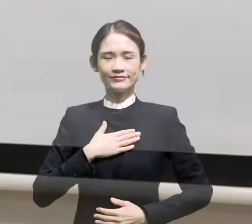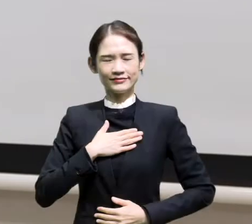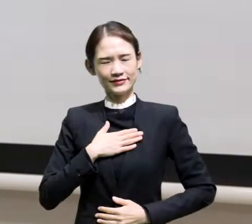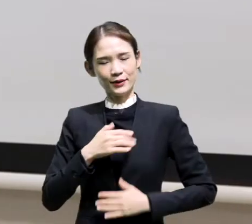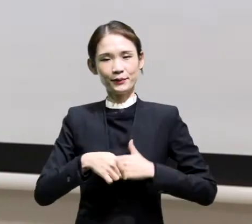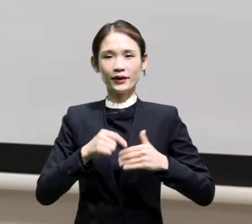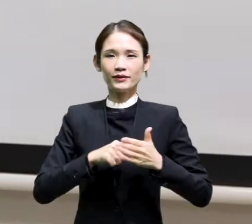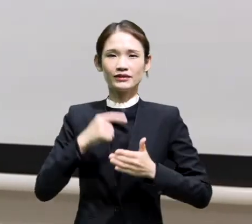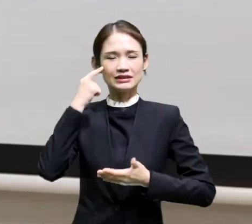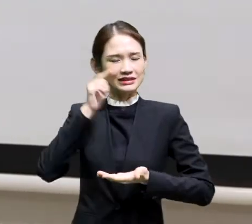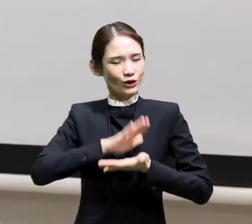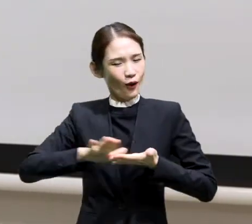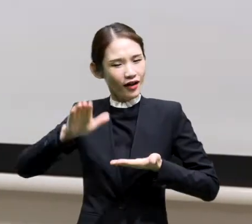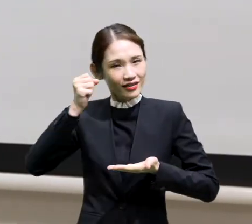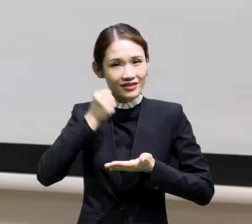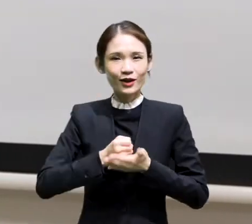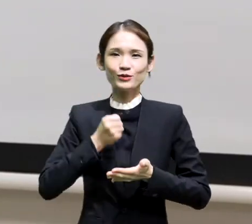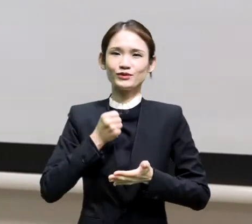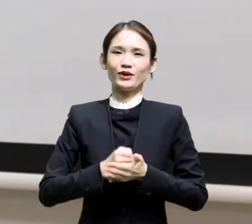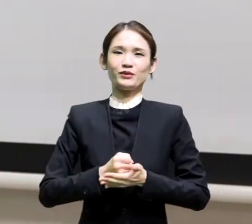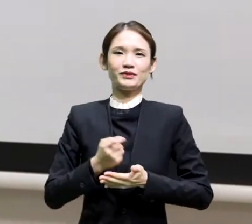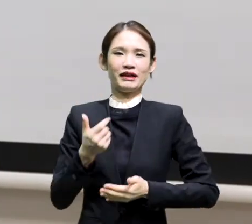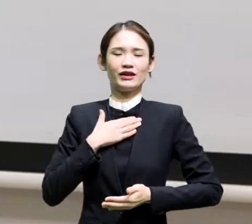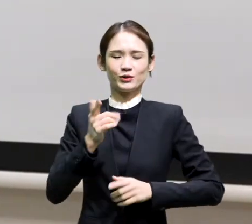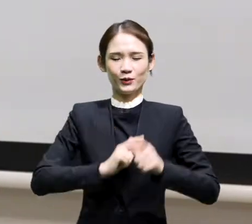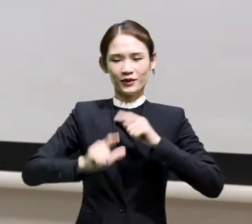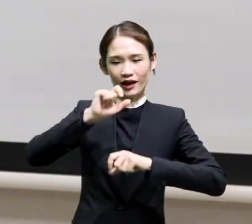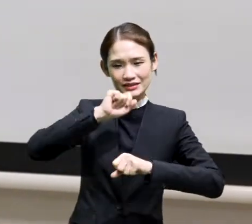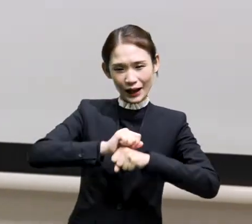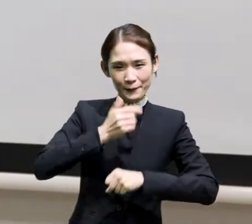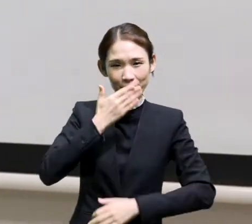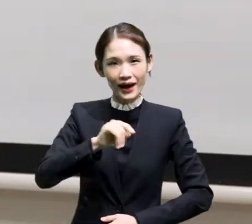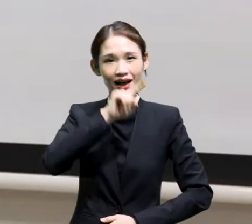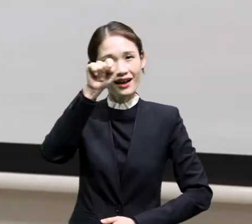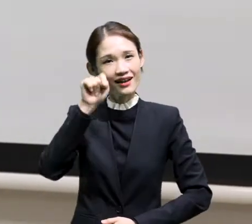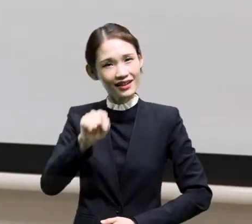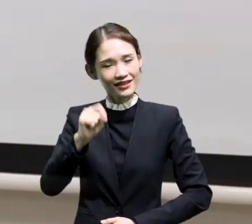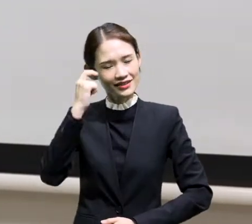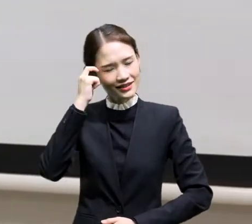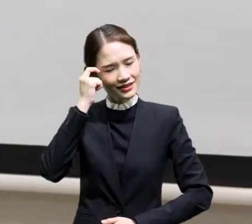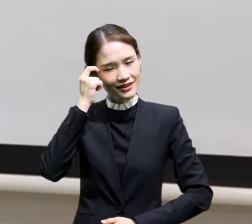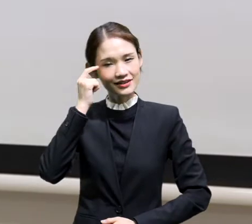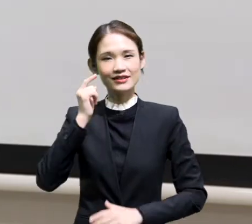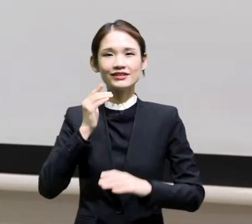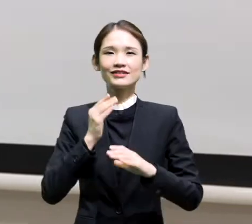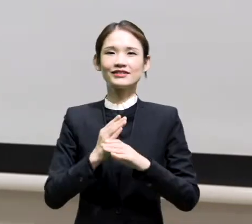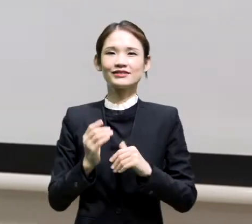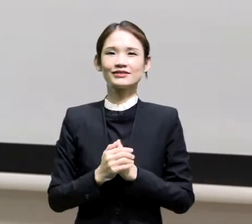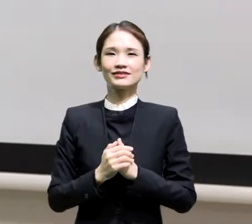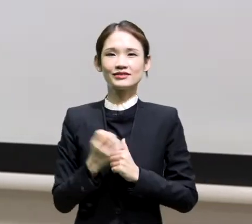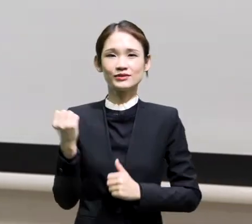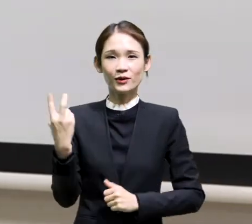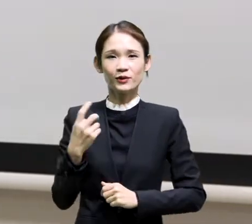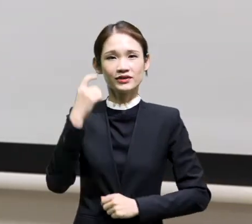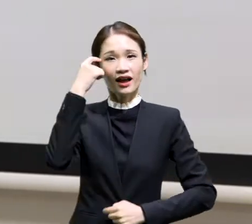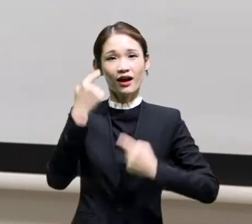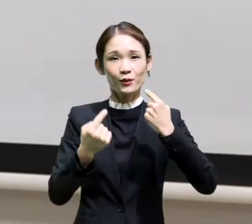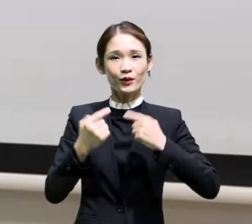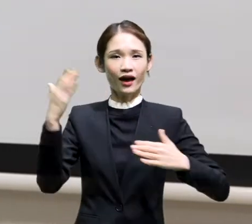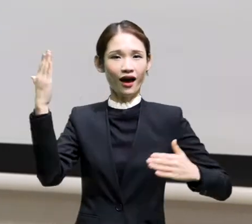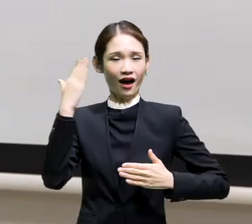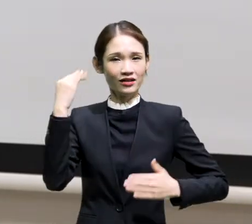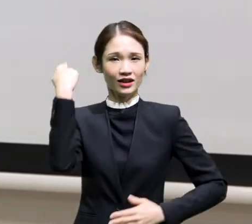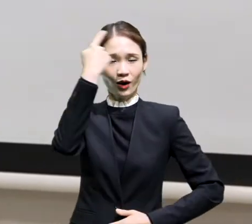지금 심정은 시원섭섭함, 아, 좀 더 잘할 수 있었나? 그런 생각이 들고요. 그리고